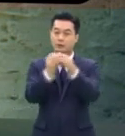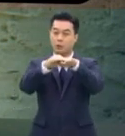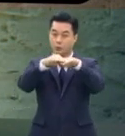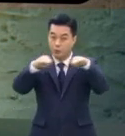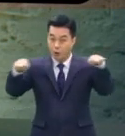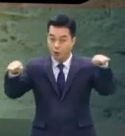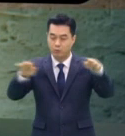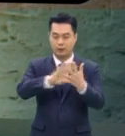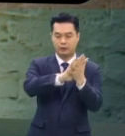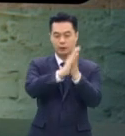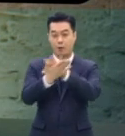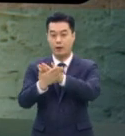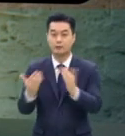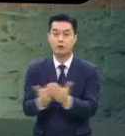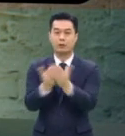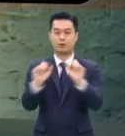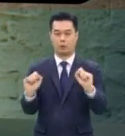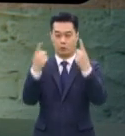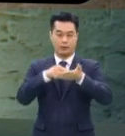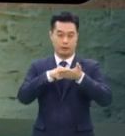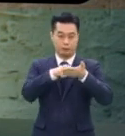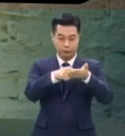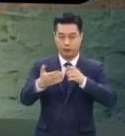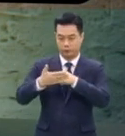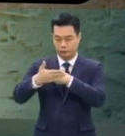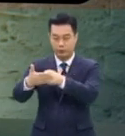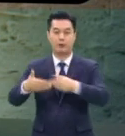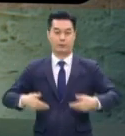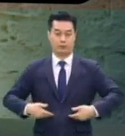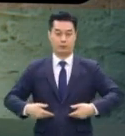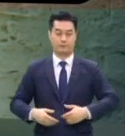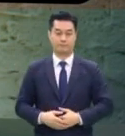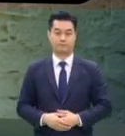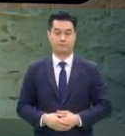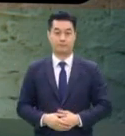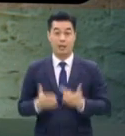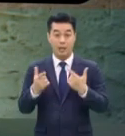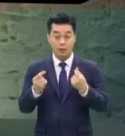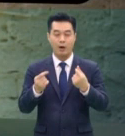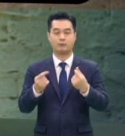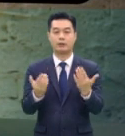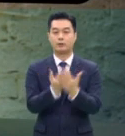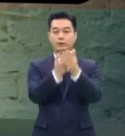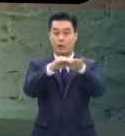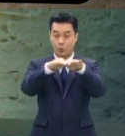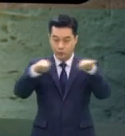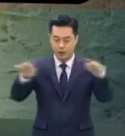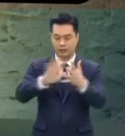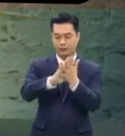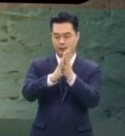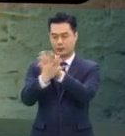전환 성장을 동시에 추진해야 합니다 이러한 공정 성장과 전환